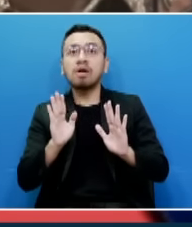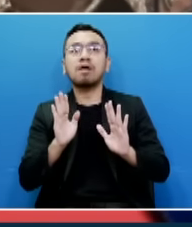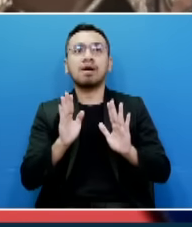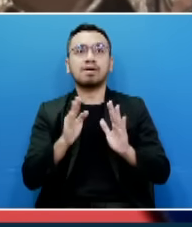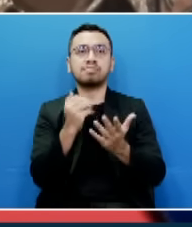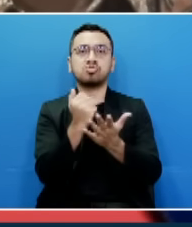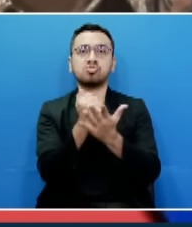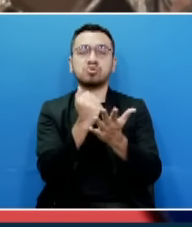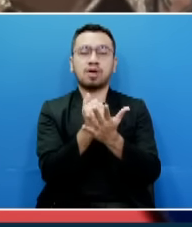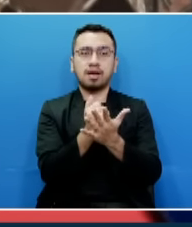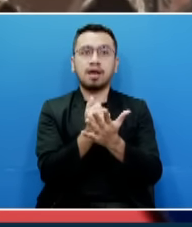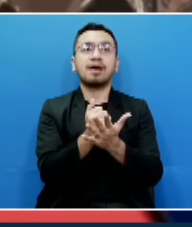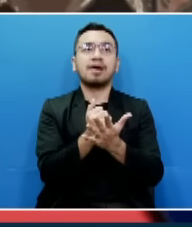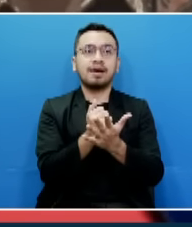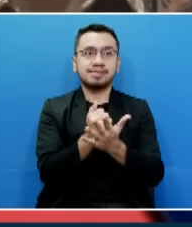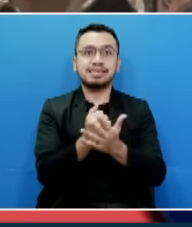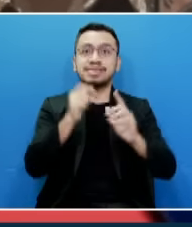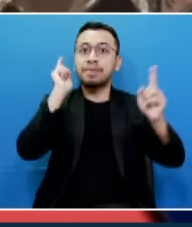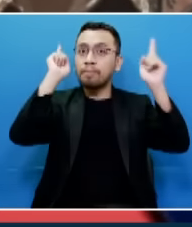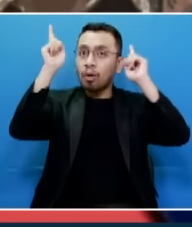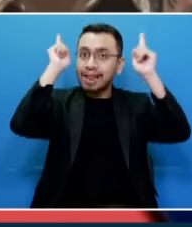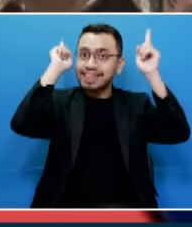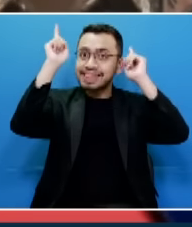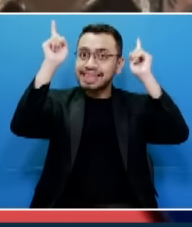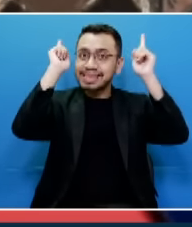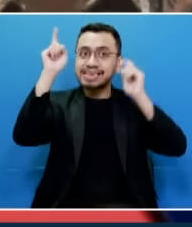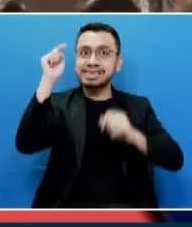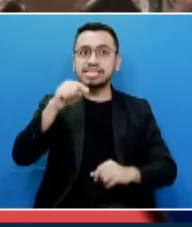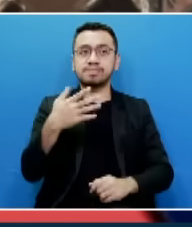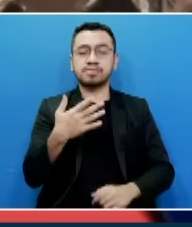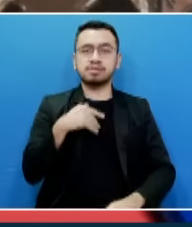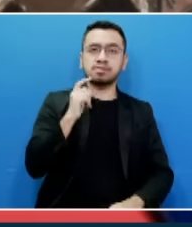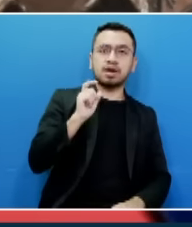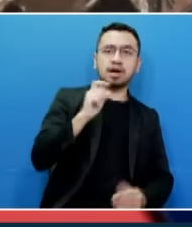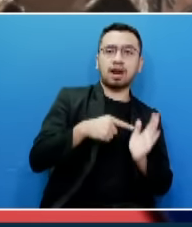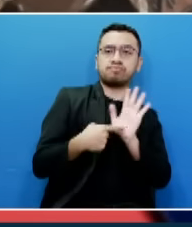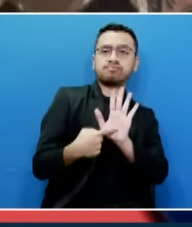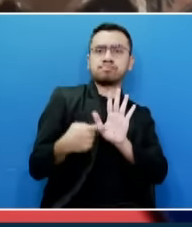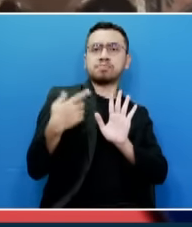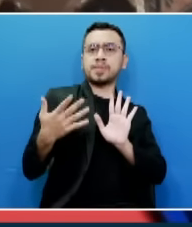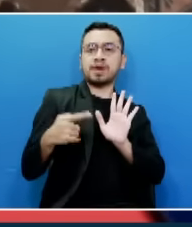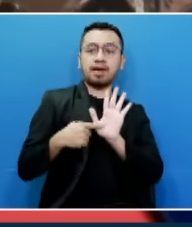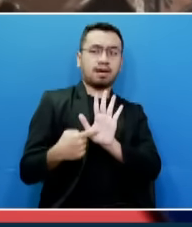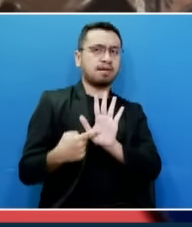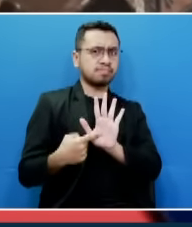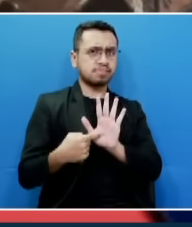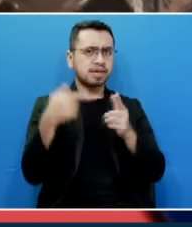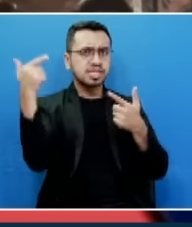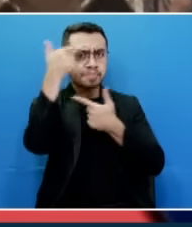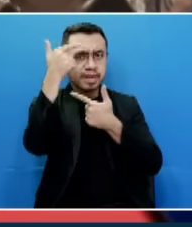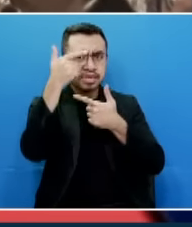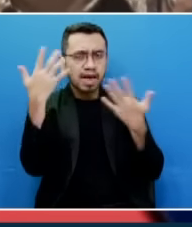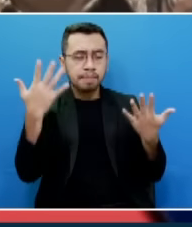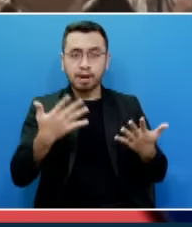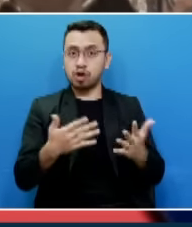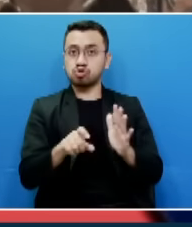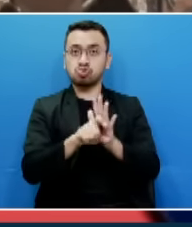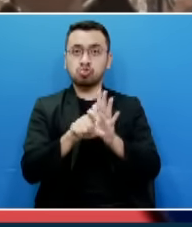seni mengatur begitu Ee mana yang harus kita tampilkan sebagai kesejatian ekspresi personal kita kita marah